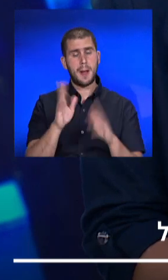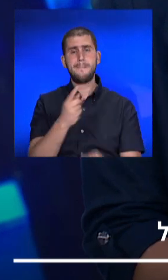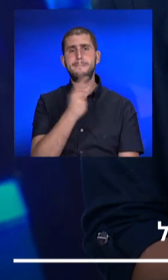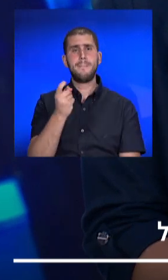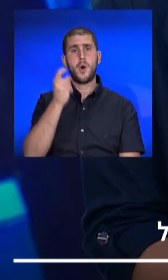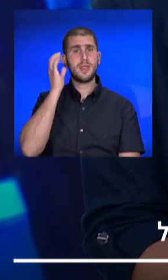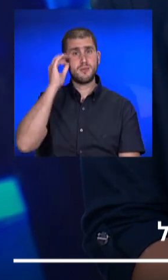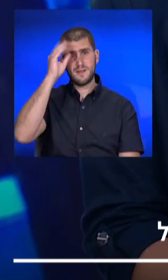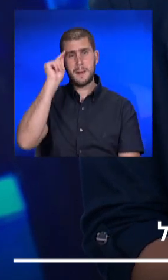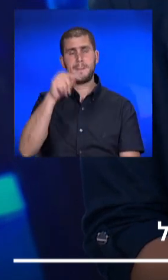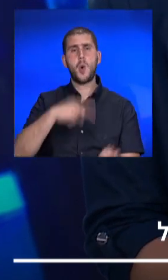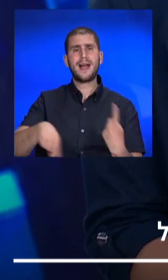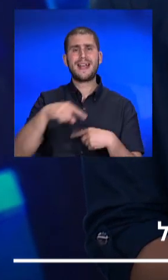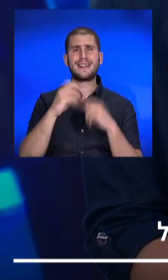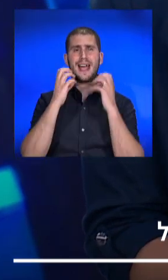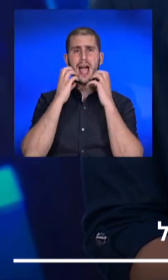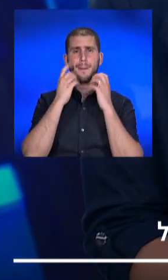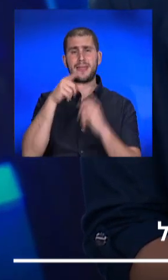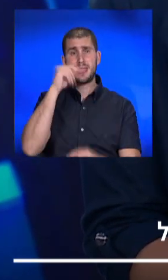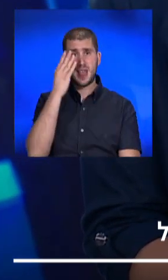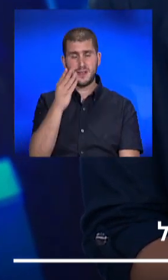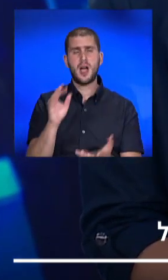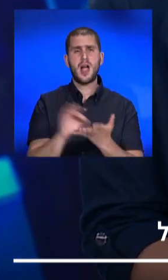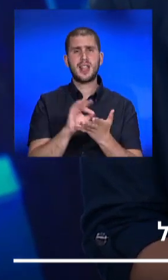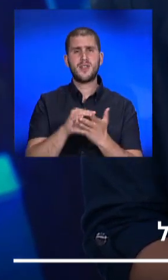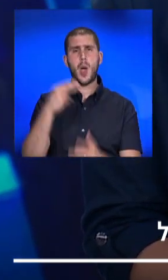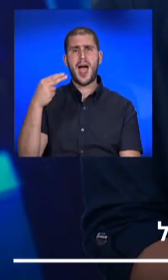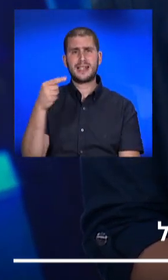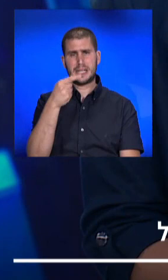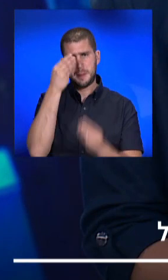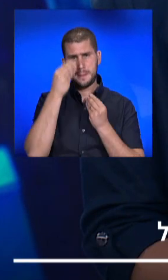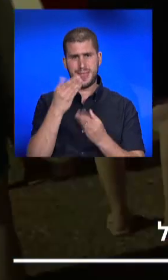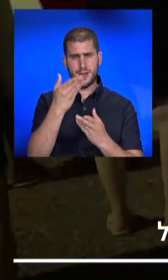וגברים הגיעו לכיכר רבין בתל אביב, וכתבתנו הדס גרינברג דיווחה משם.